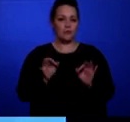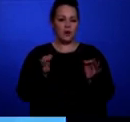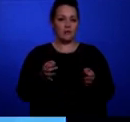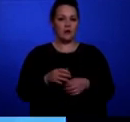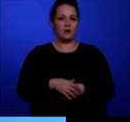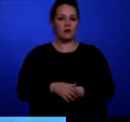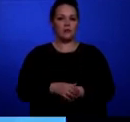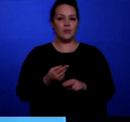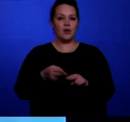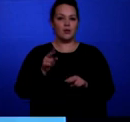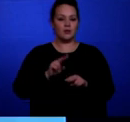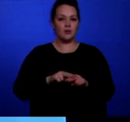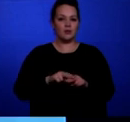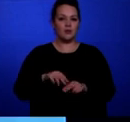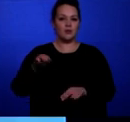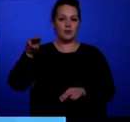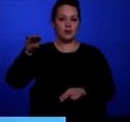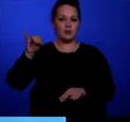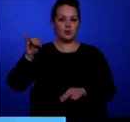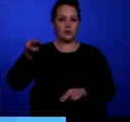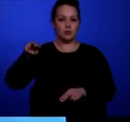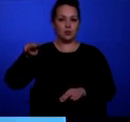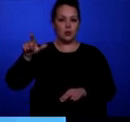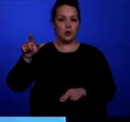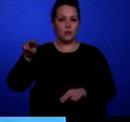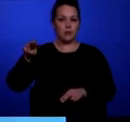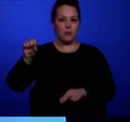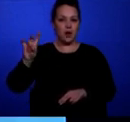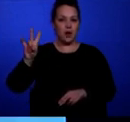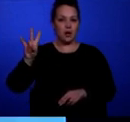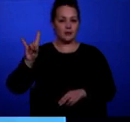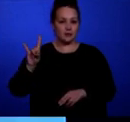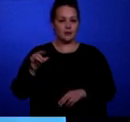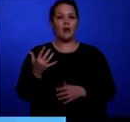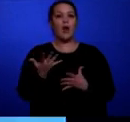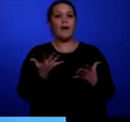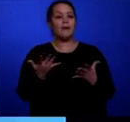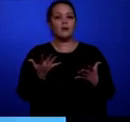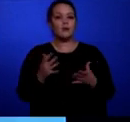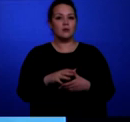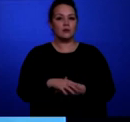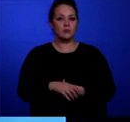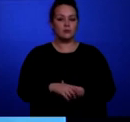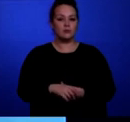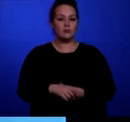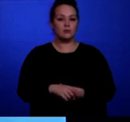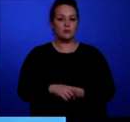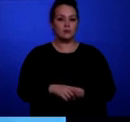Правильно, это тюльпаны. Какие тюльпаны?